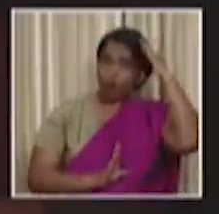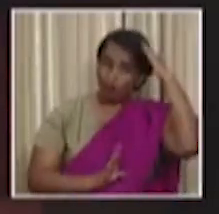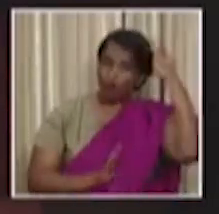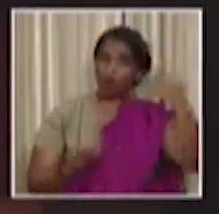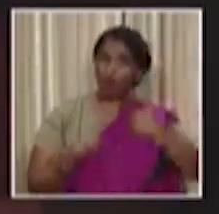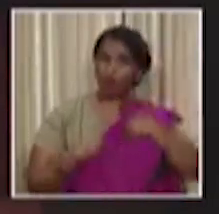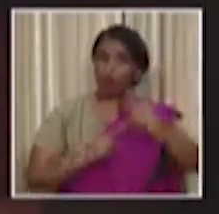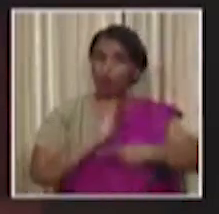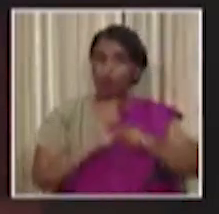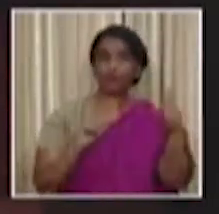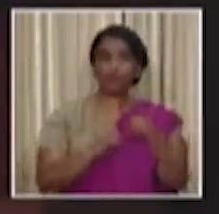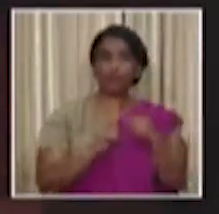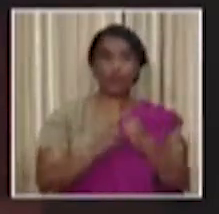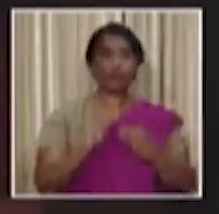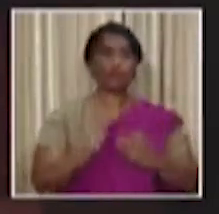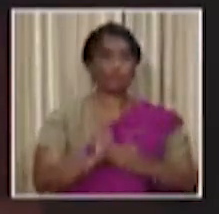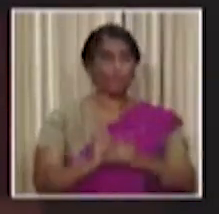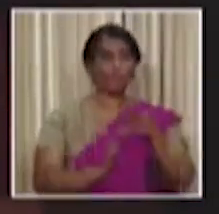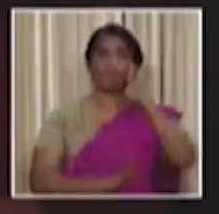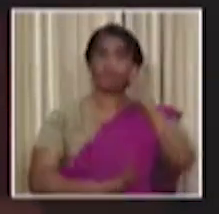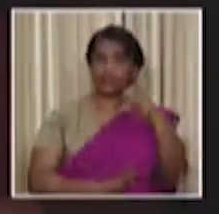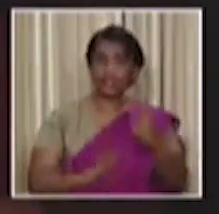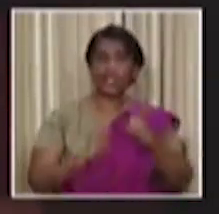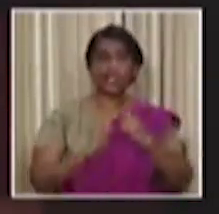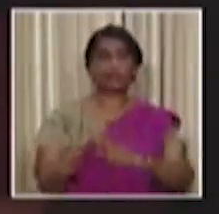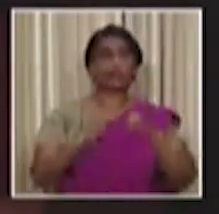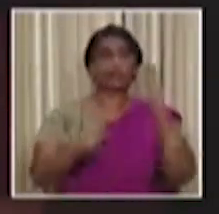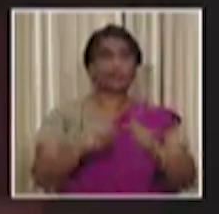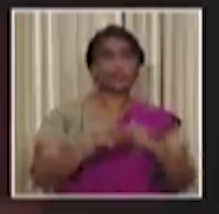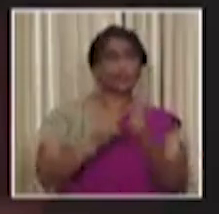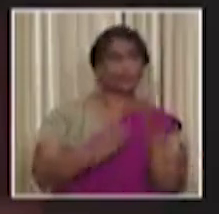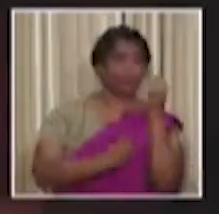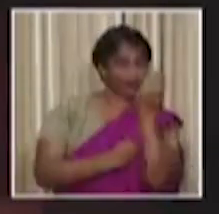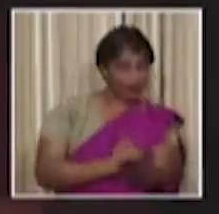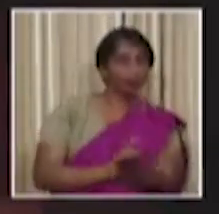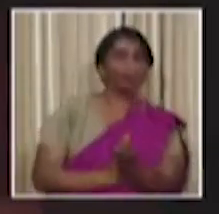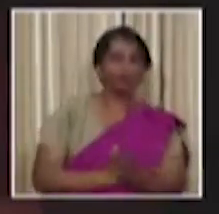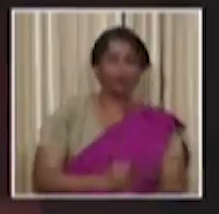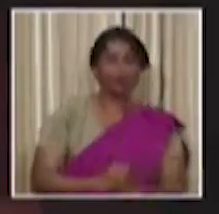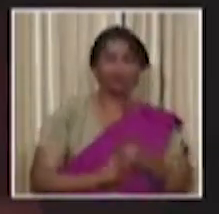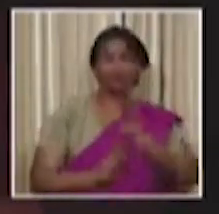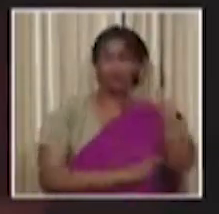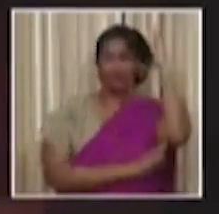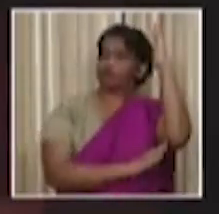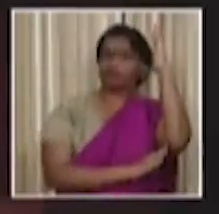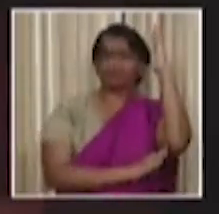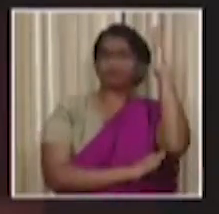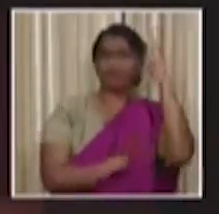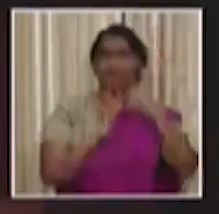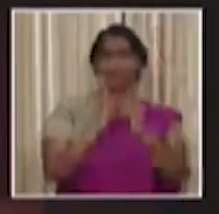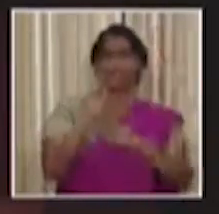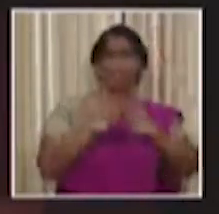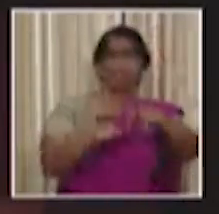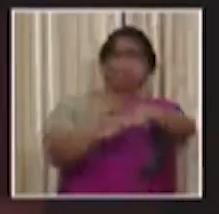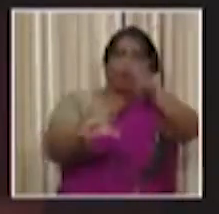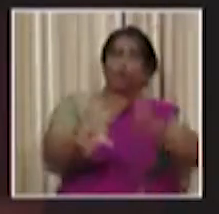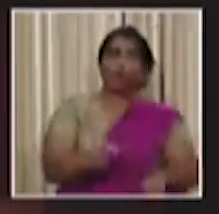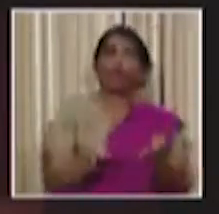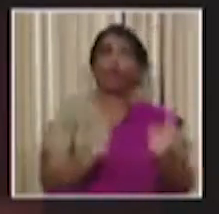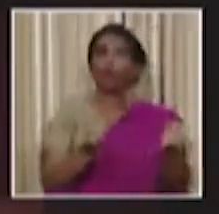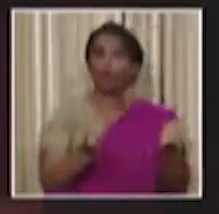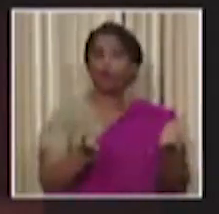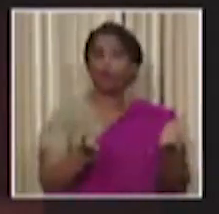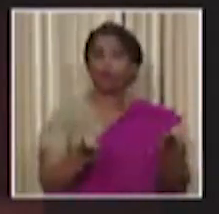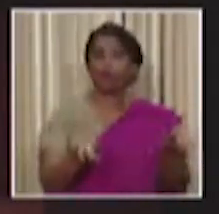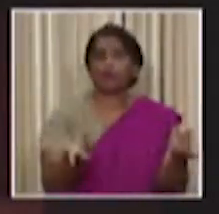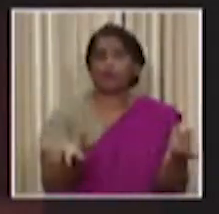අපේ රටට ඩොලර් මිලියන 100කුත් IMF එකෙන් ලබා දෙන්න තියෙද්දි කවුද අත උස්සලා IMF එකෙන් ඉවත් උනේ? කවුද